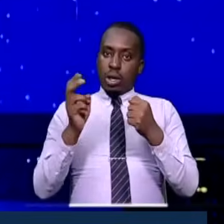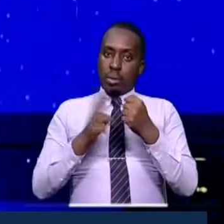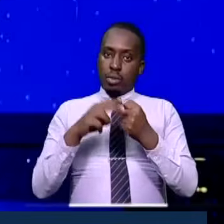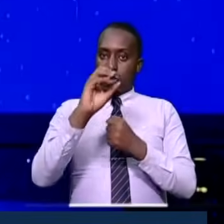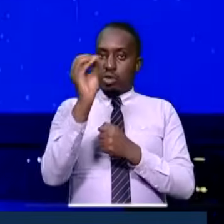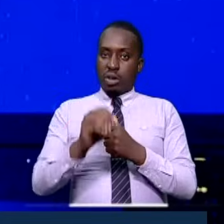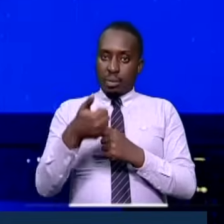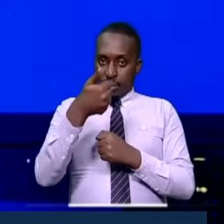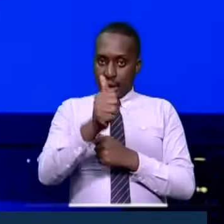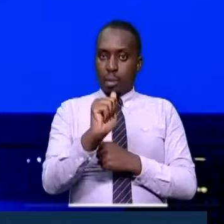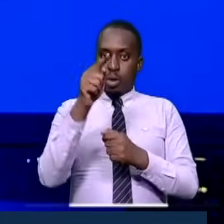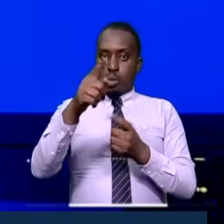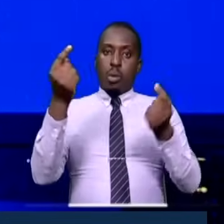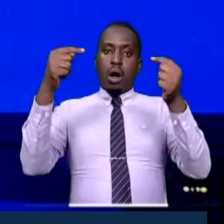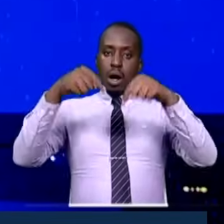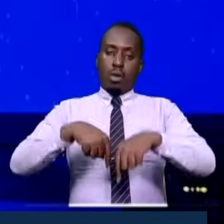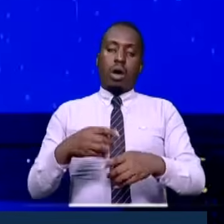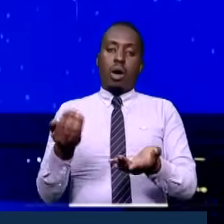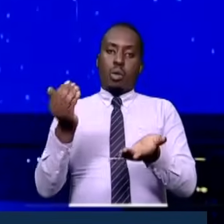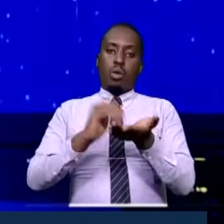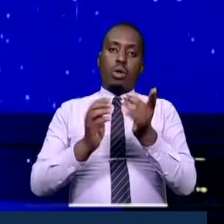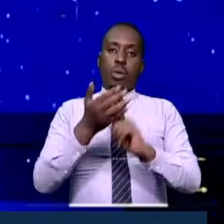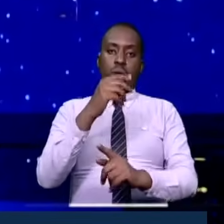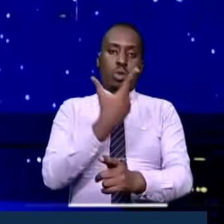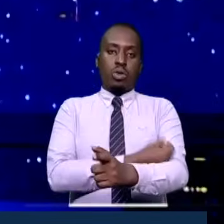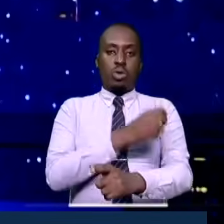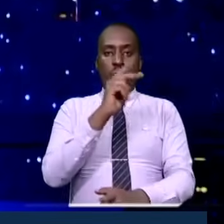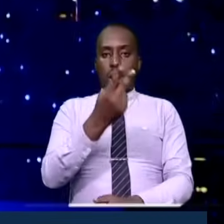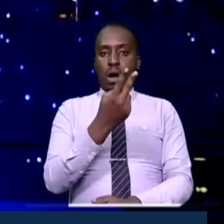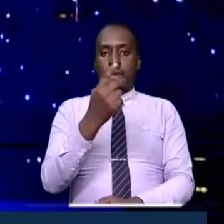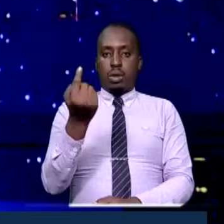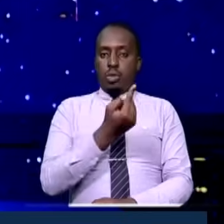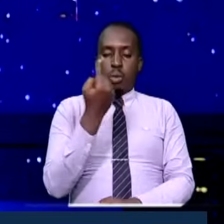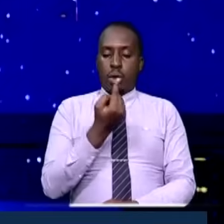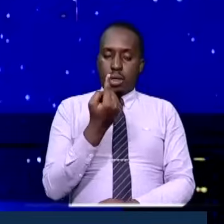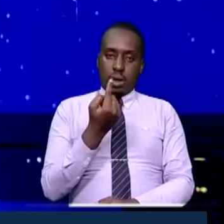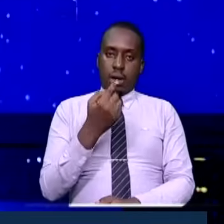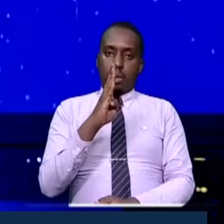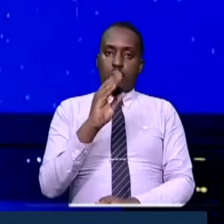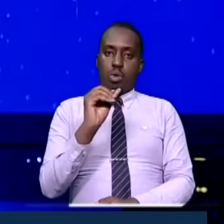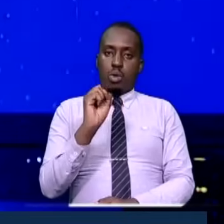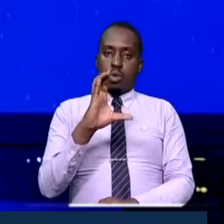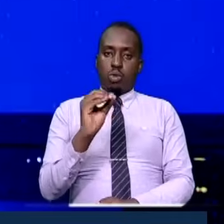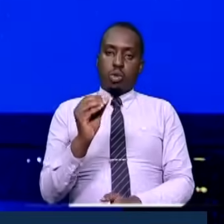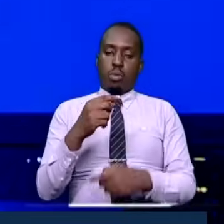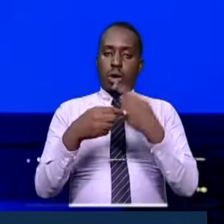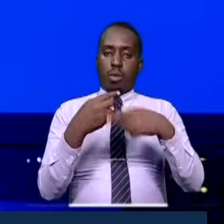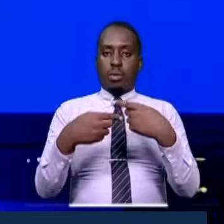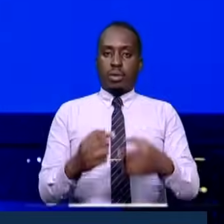87% byabo akaba aribo bagaruka guhabwa urukingo rwa kabiri bonyine Bosco Kwizera arakomeza n'inkuru irambuye